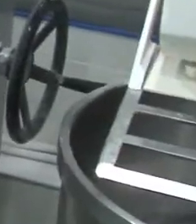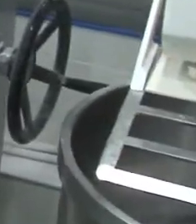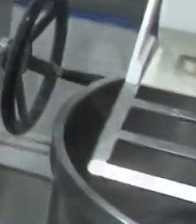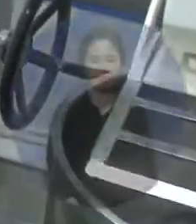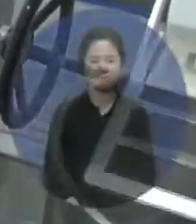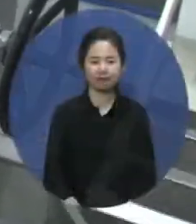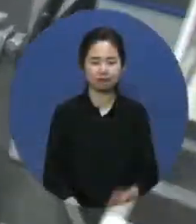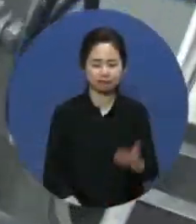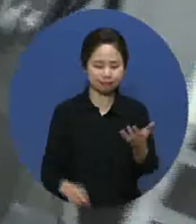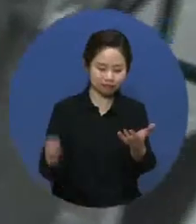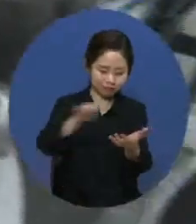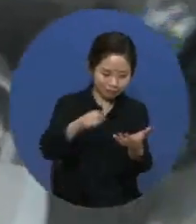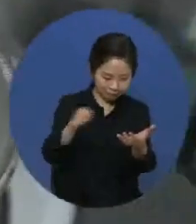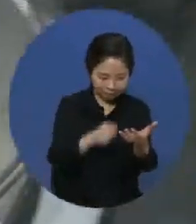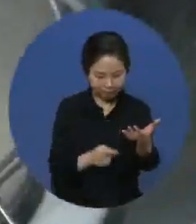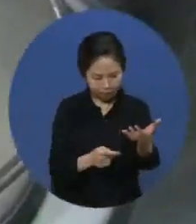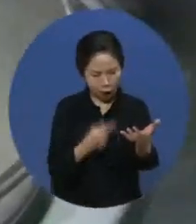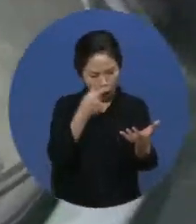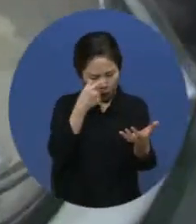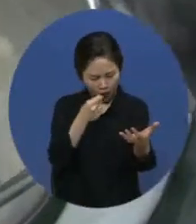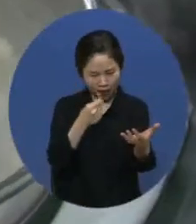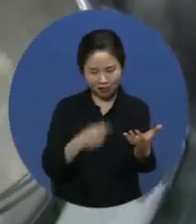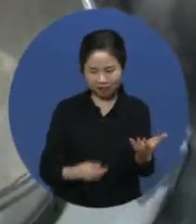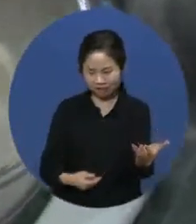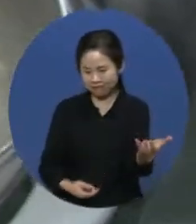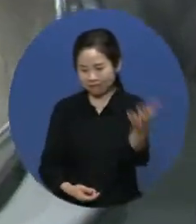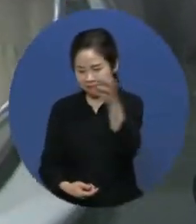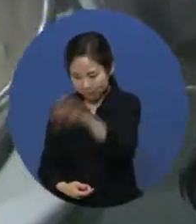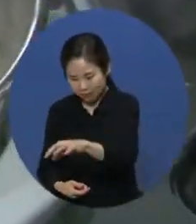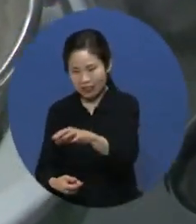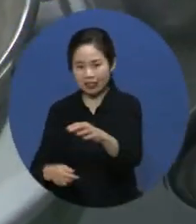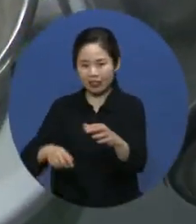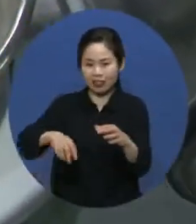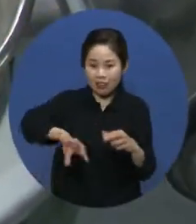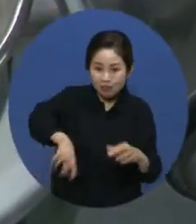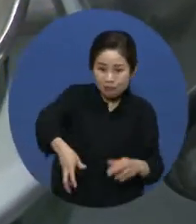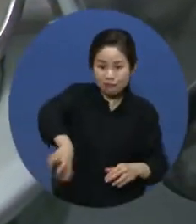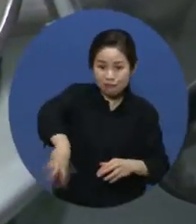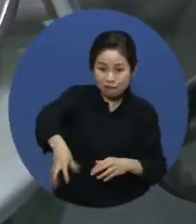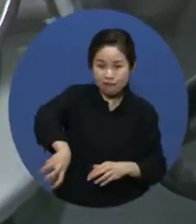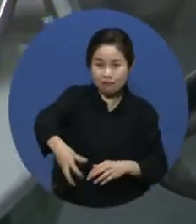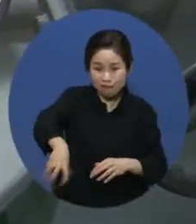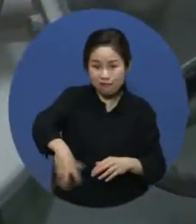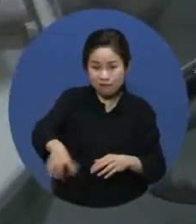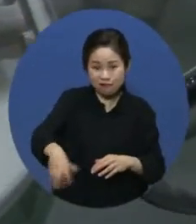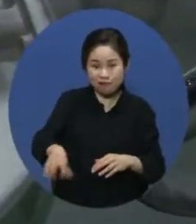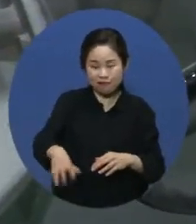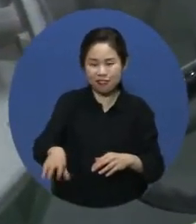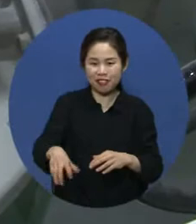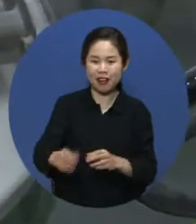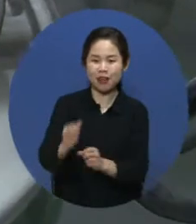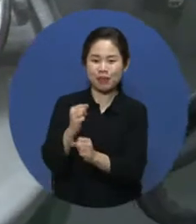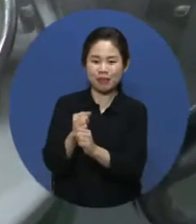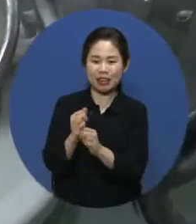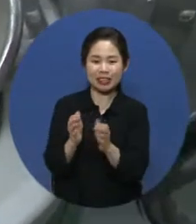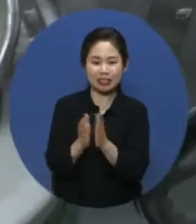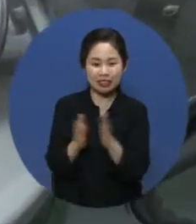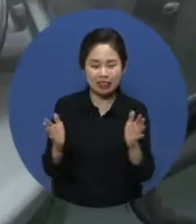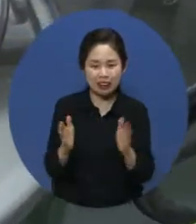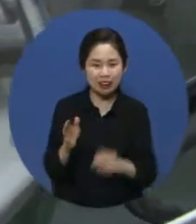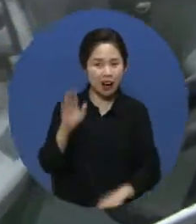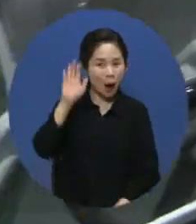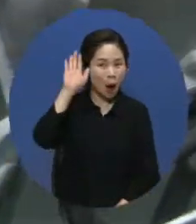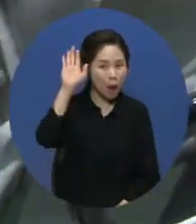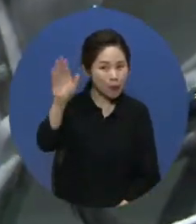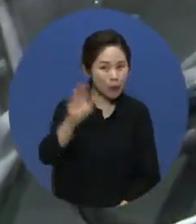열심히 계량한 밀가루를 반죽기에 넣고 본격적인 호두파이 작업에 들어가는데요. 어떤 파이가